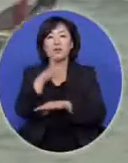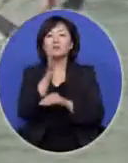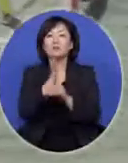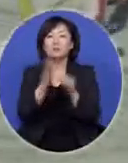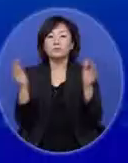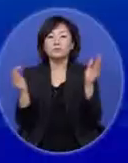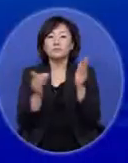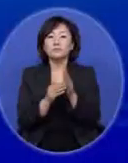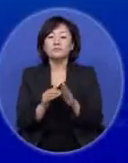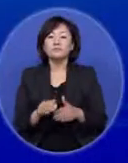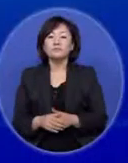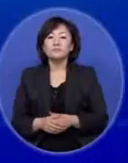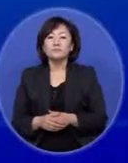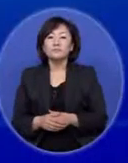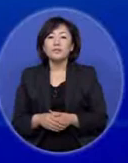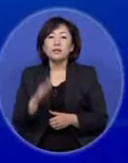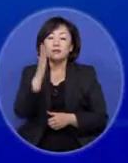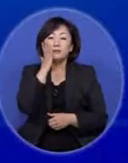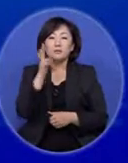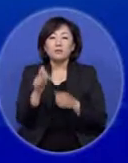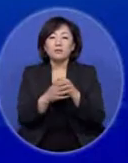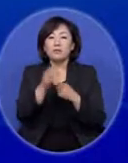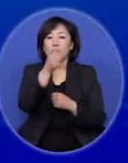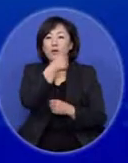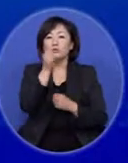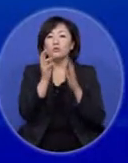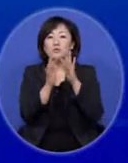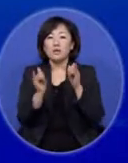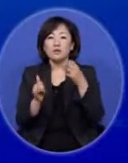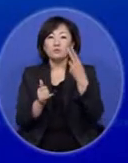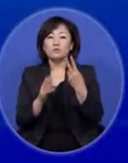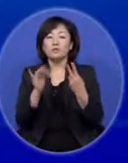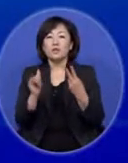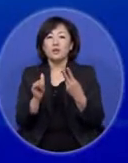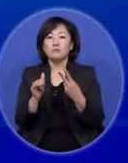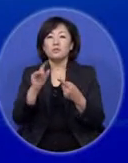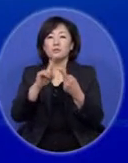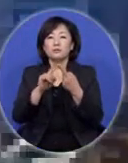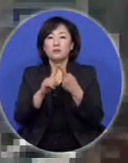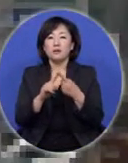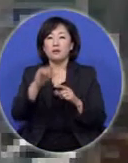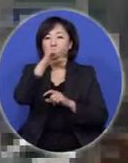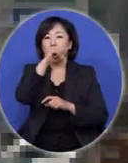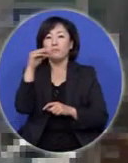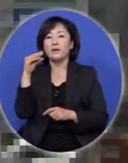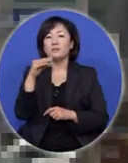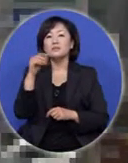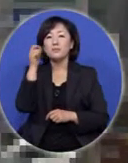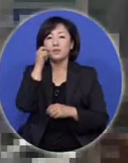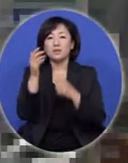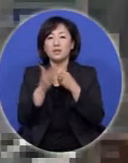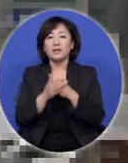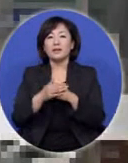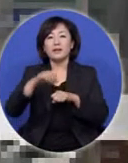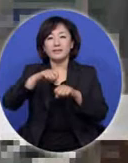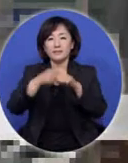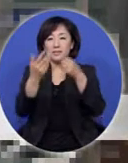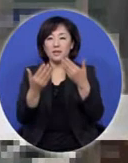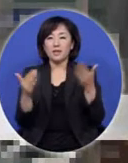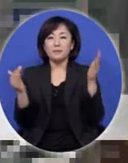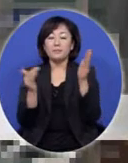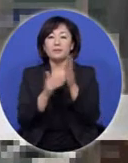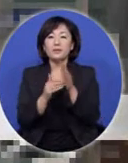계획입니다. 울산 지역 변호사 2명이 품위유지 의무 위반으로 대한변호사협회로부터 징계를